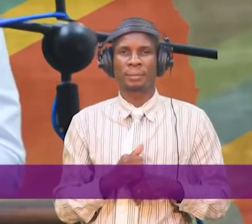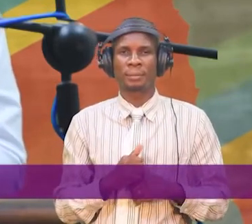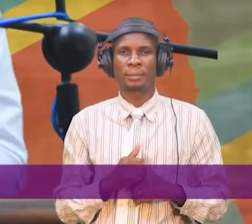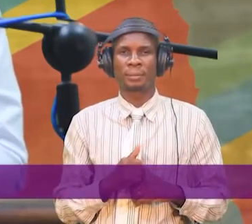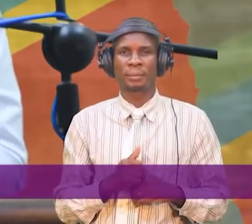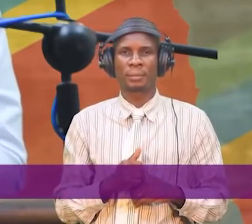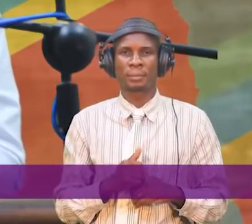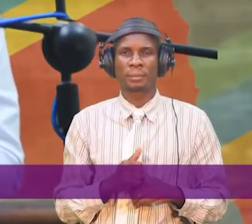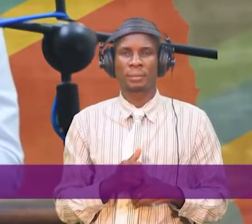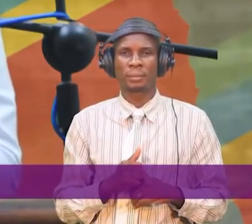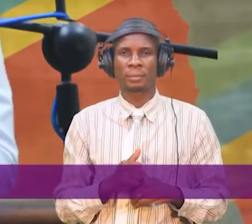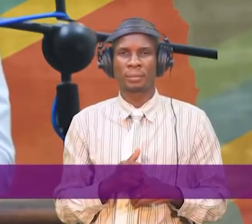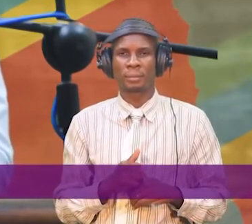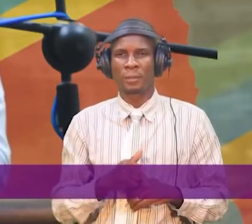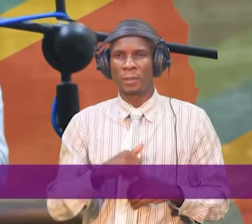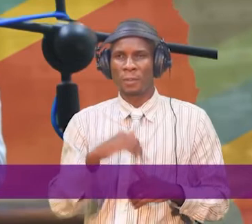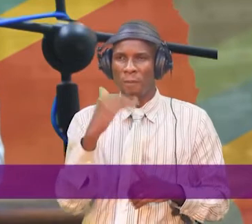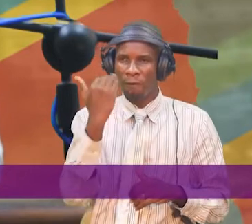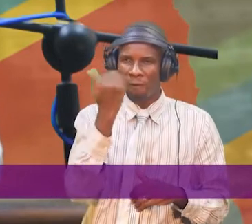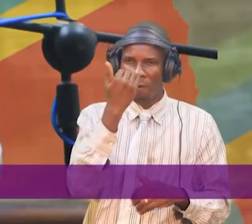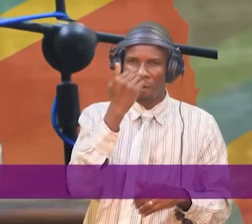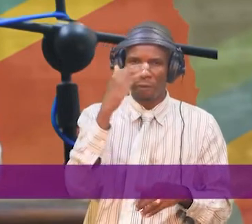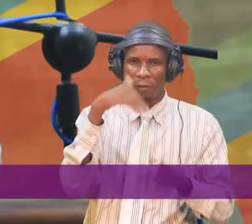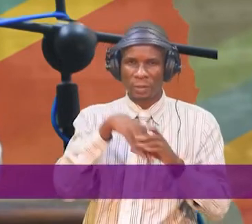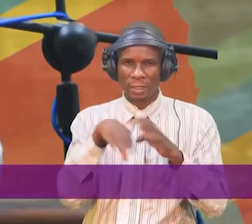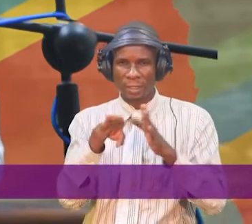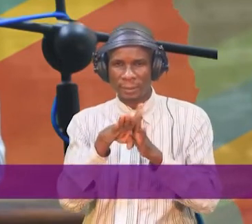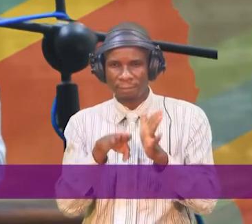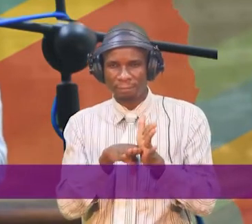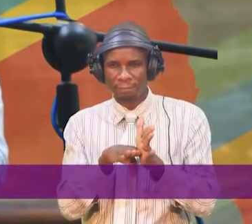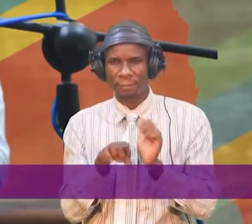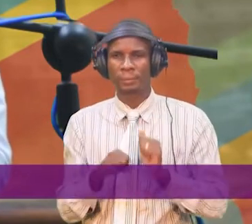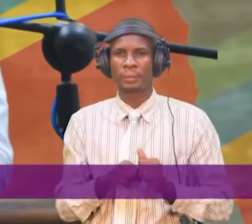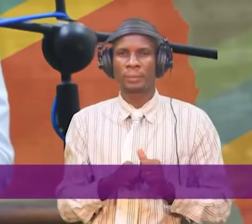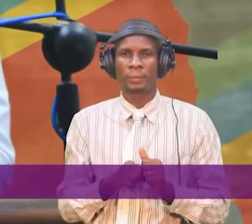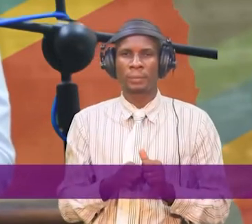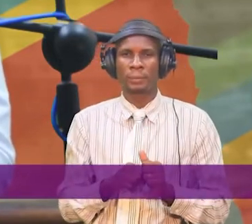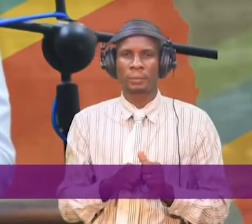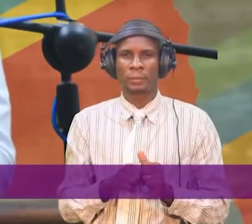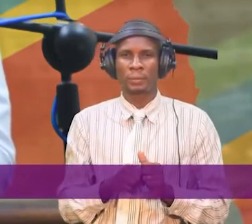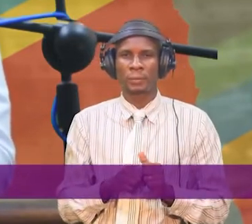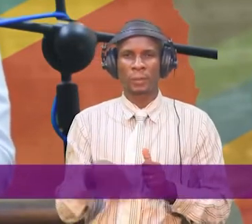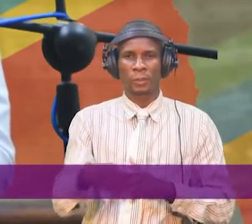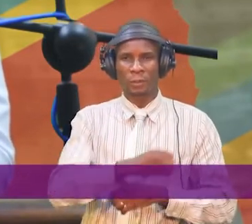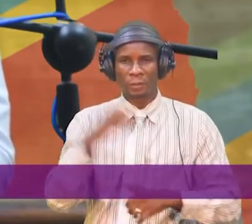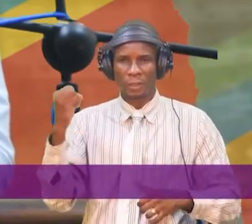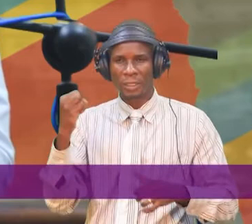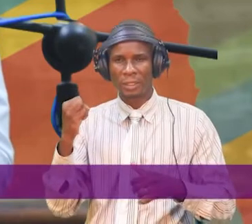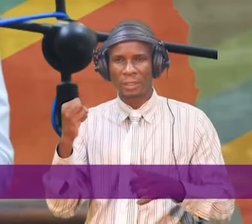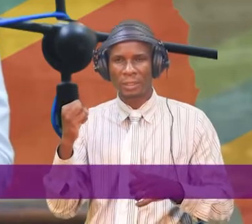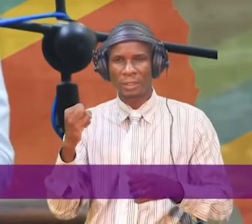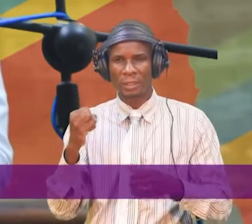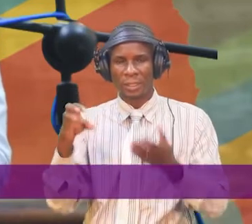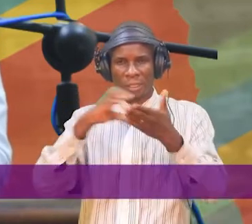Laissons, voyons dans les Saintes Écritures. Totala nakatia makomi masante. Tamusoto